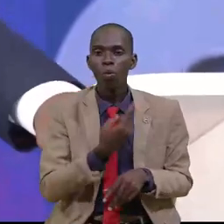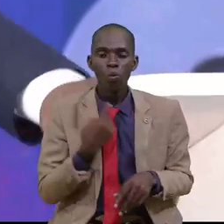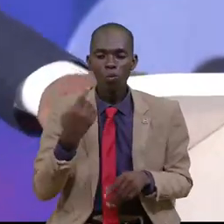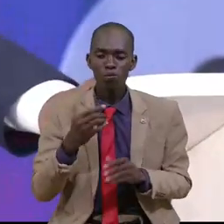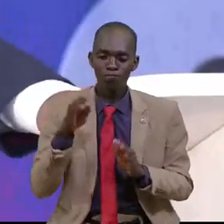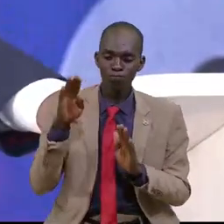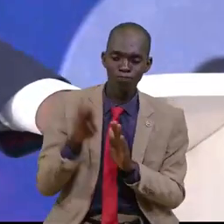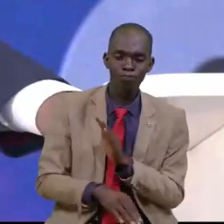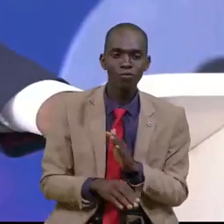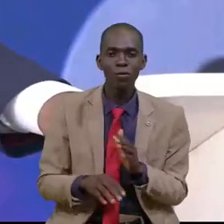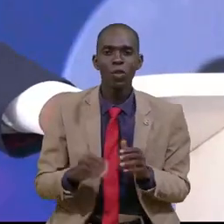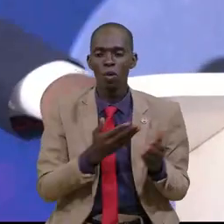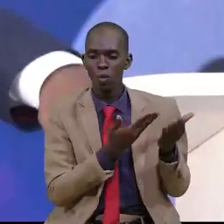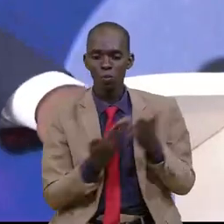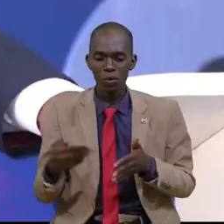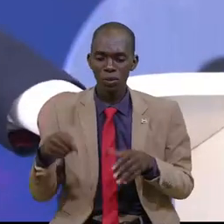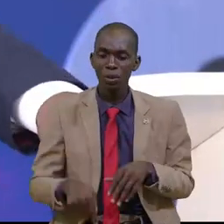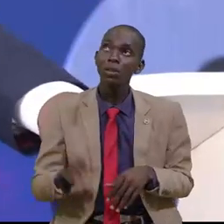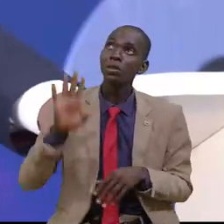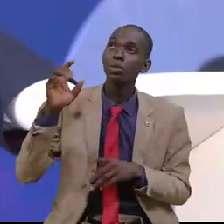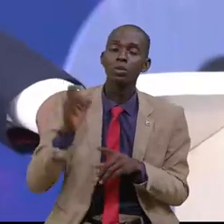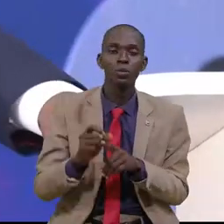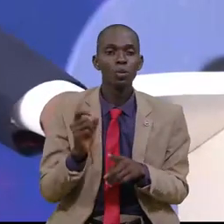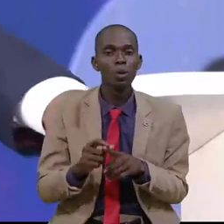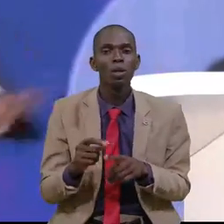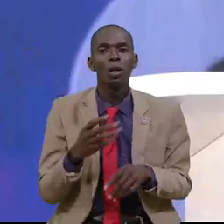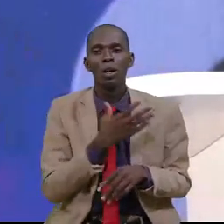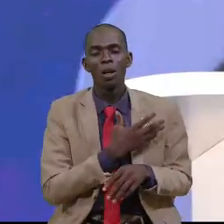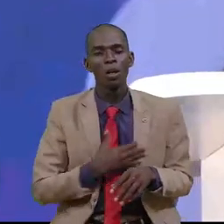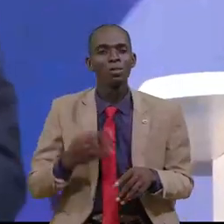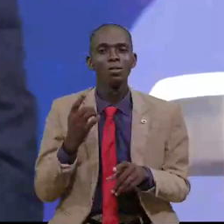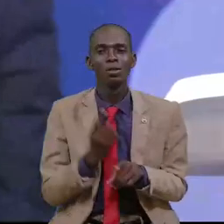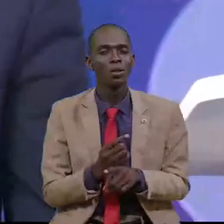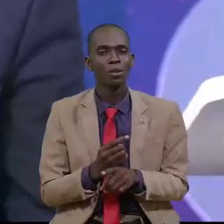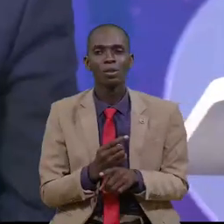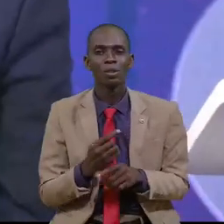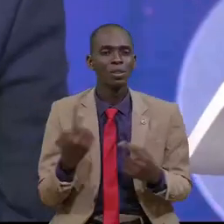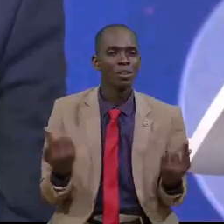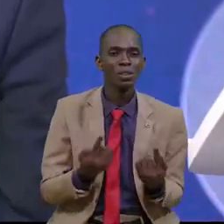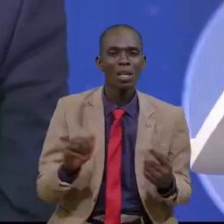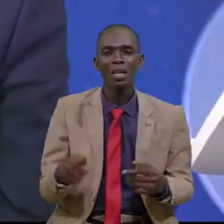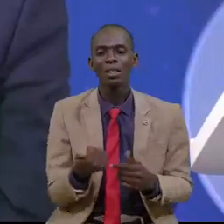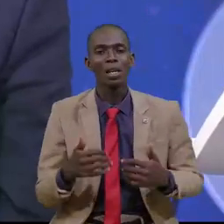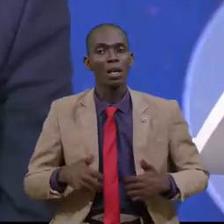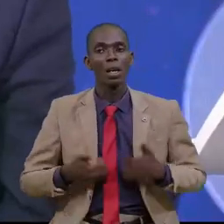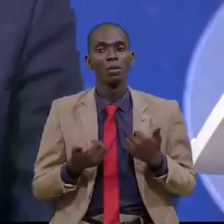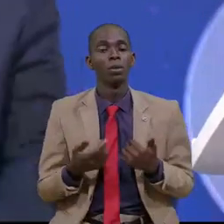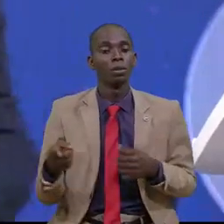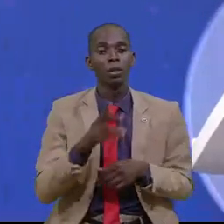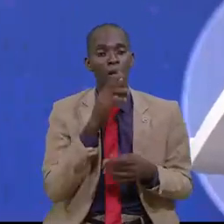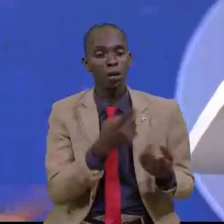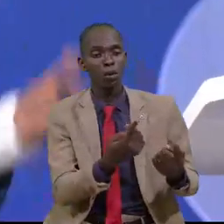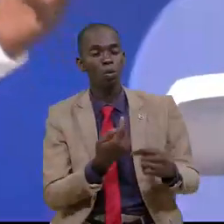Ceux qui relèguent sa parole, son standard, et qui pêchent n'importe comment,